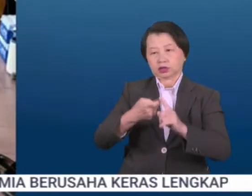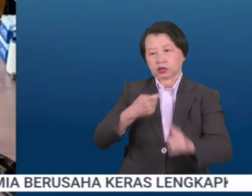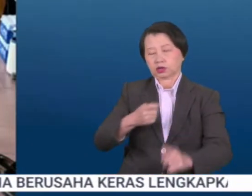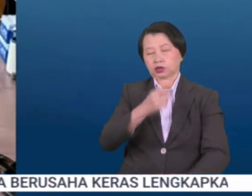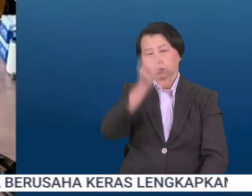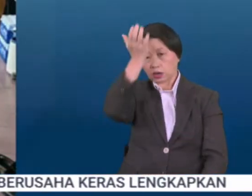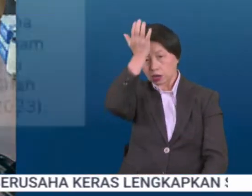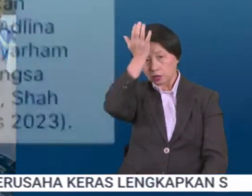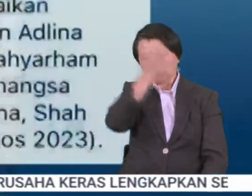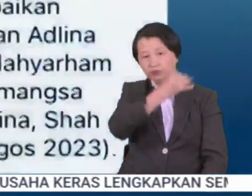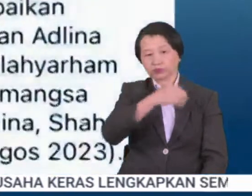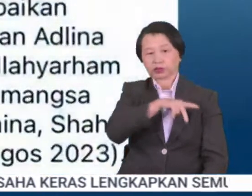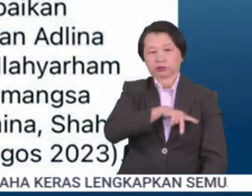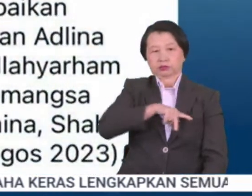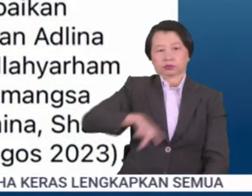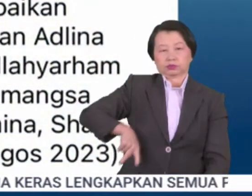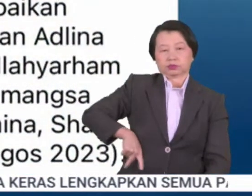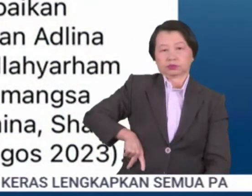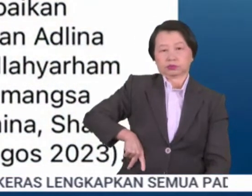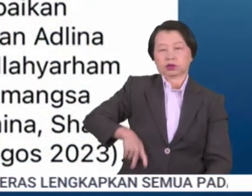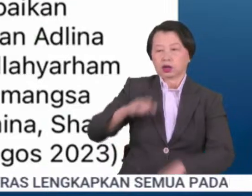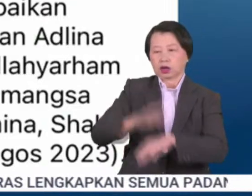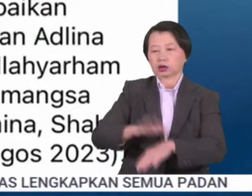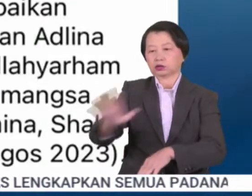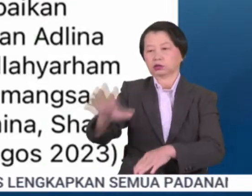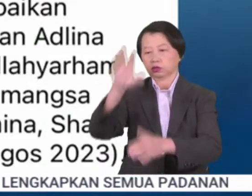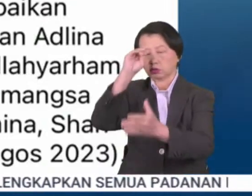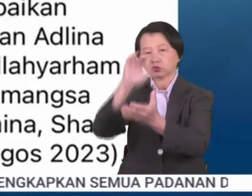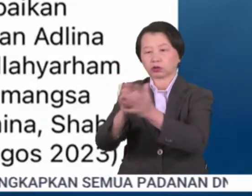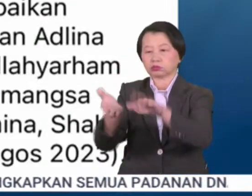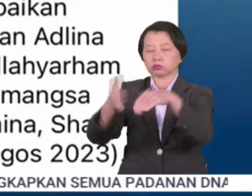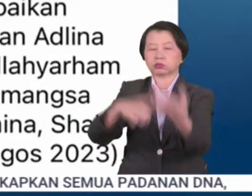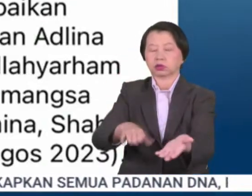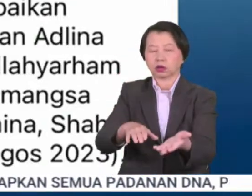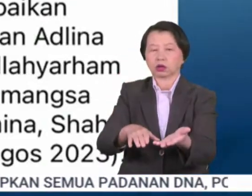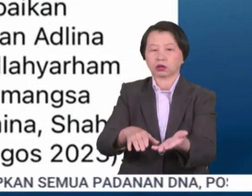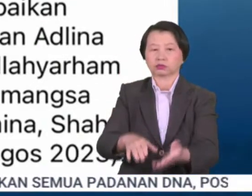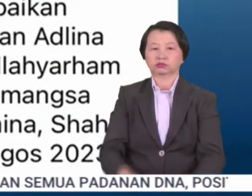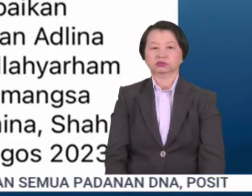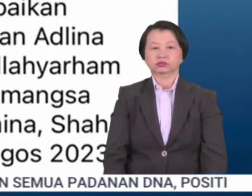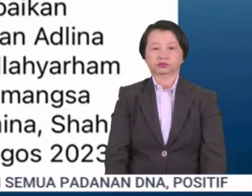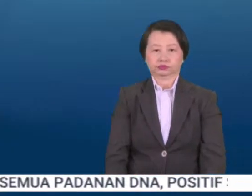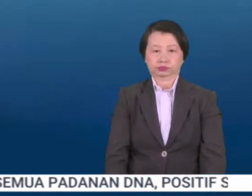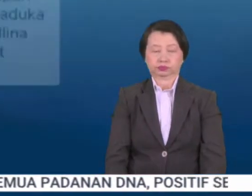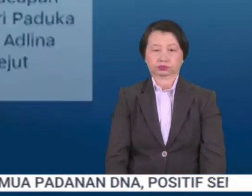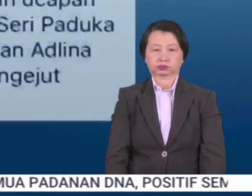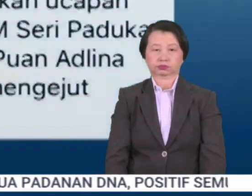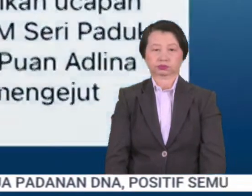agong dan raja permaisri agong atas pemergian mengejut suami tersayang